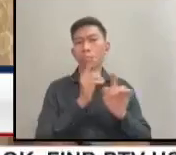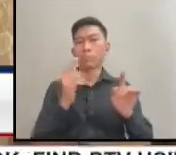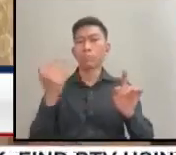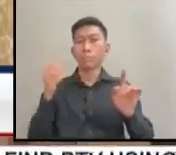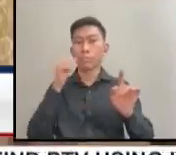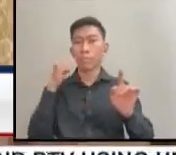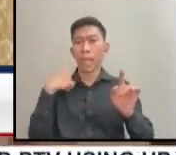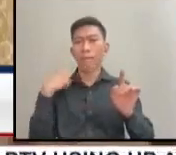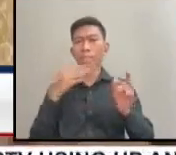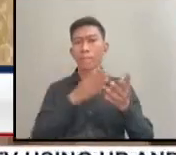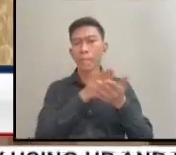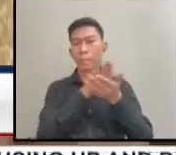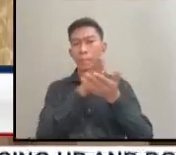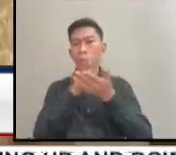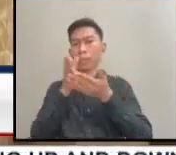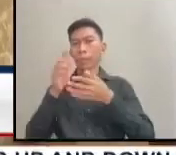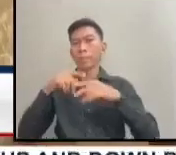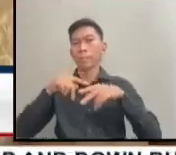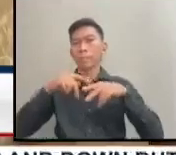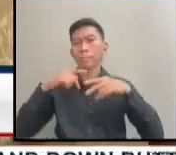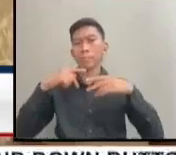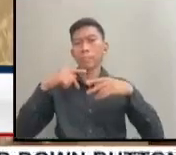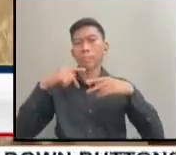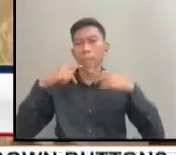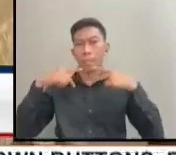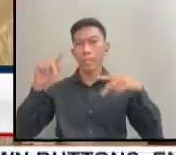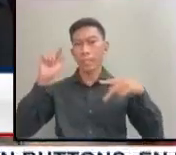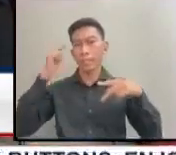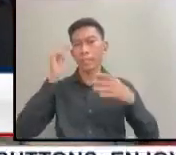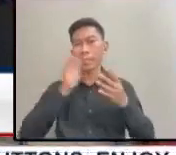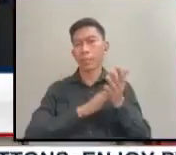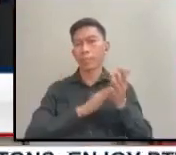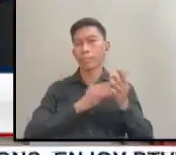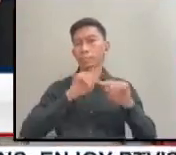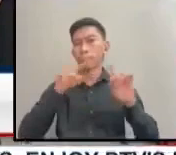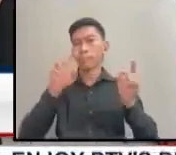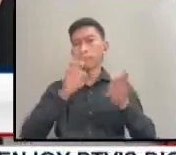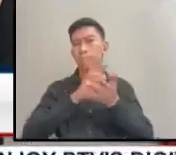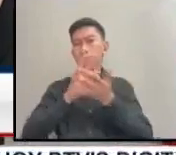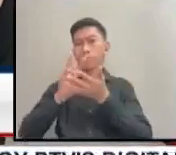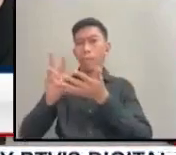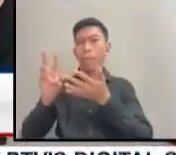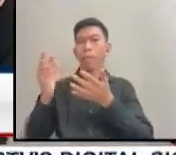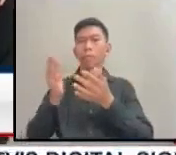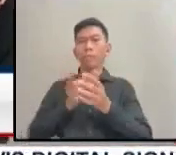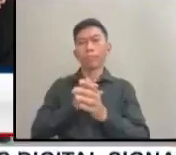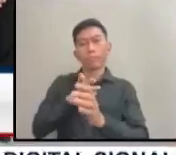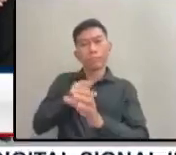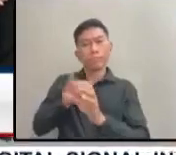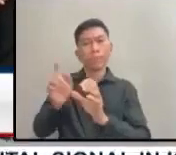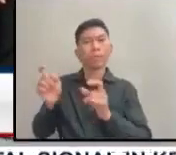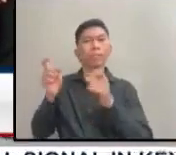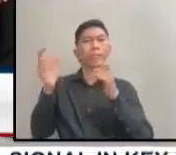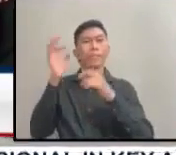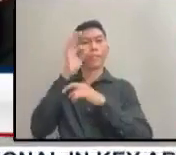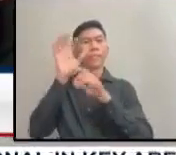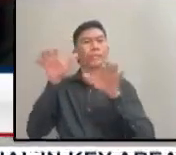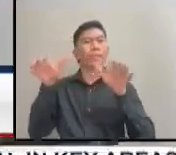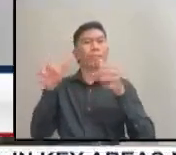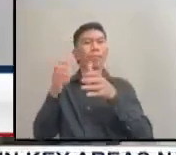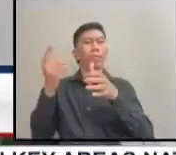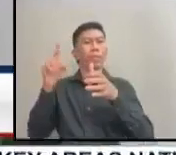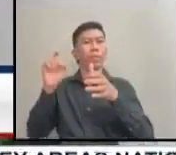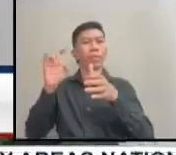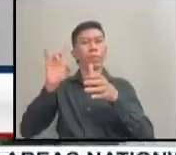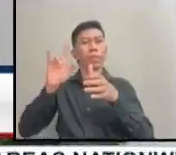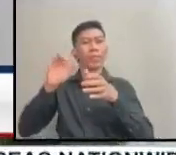Bandar Seri Begawan at pakikiisa sa selebrasyon ng Filipino community sa Brunei sa ika-isang daan at 125